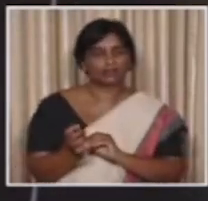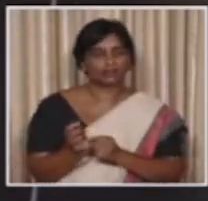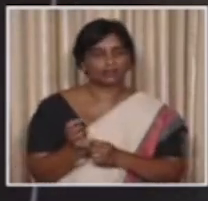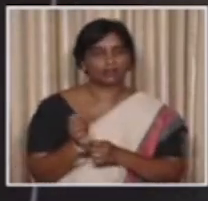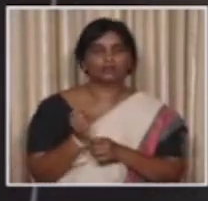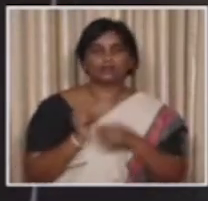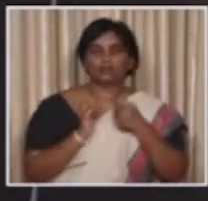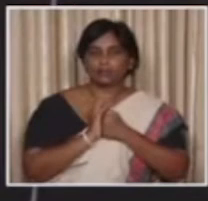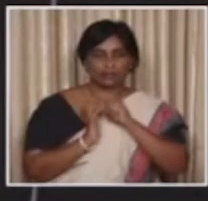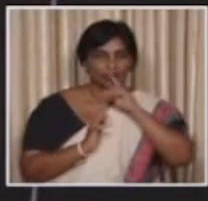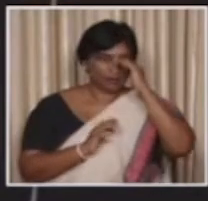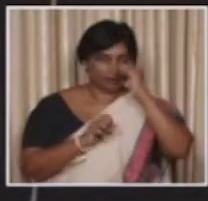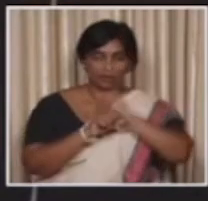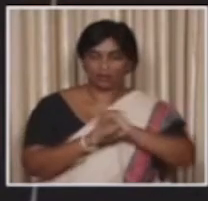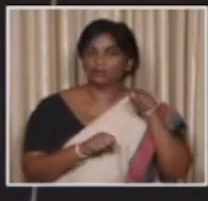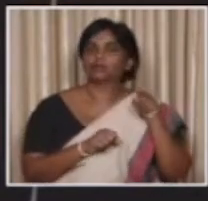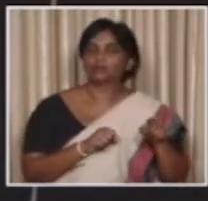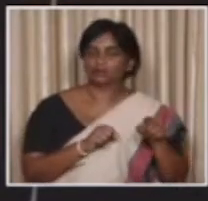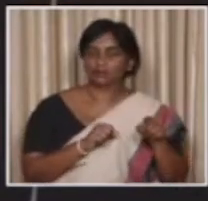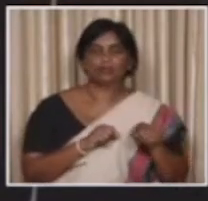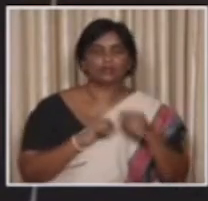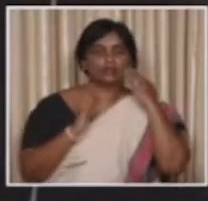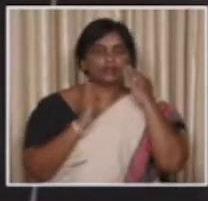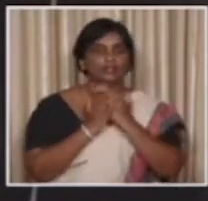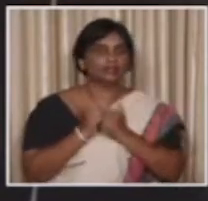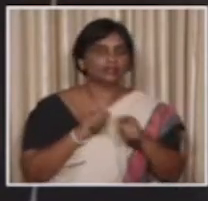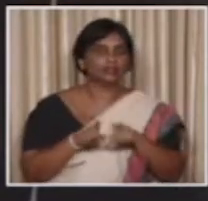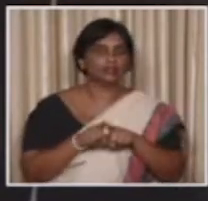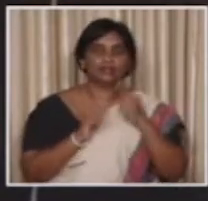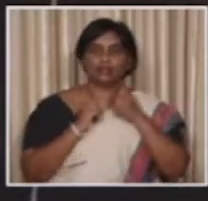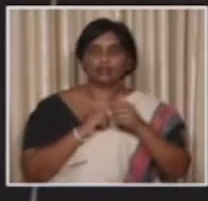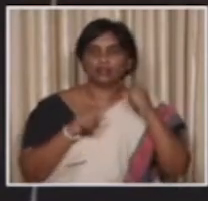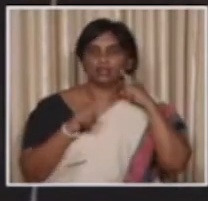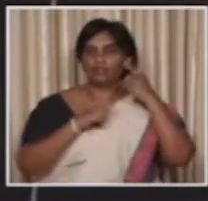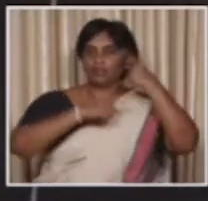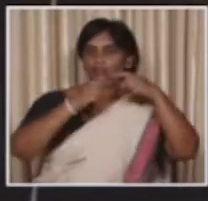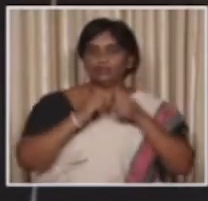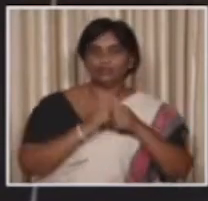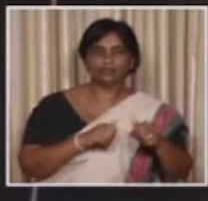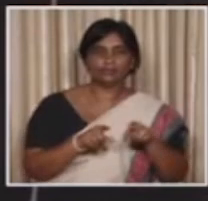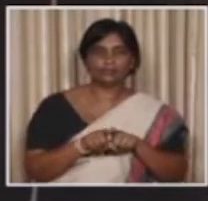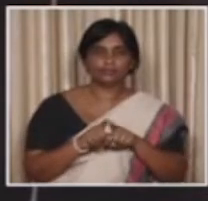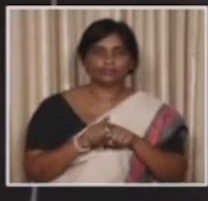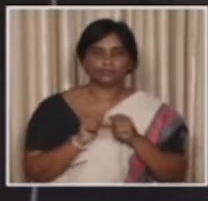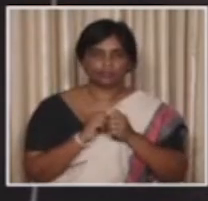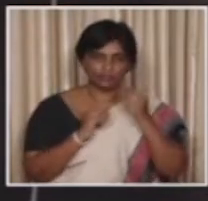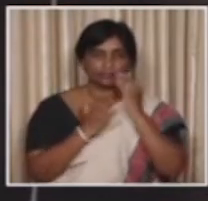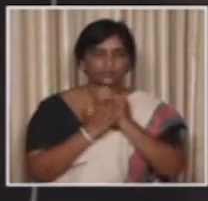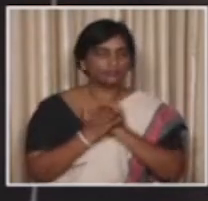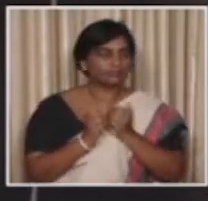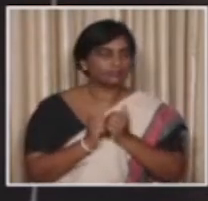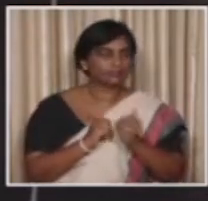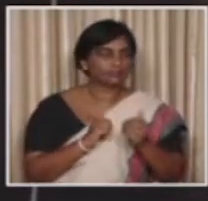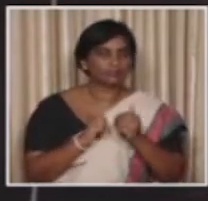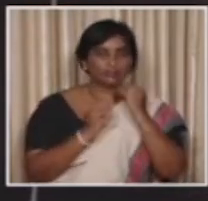ගරු කතානායකතුමා මෙතන නොසිටියත් ජනාධිපතිතුමනි, අපිට ඇමරිකානු පාර්ලිමේන්තුවේ අපි ගියපු වෙලාවේ අපි